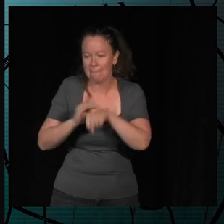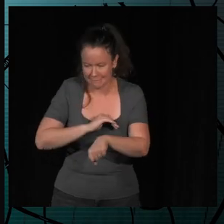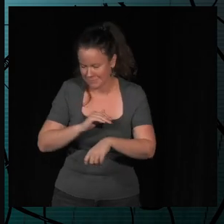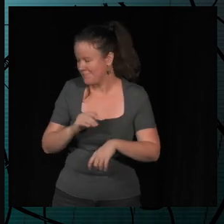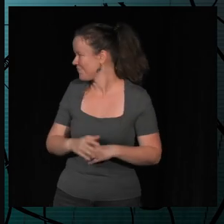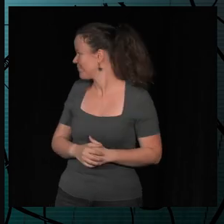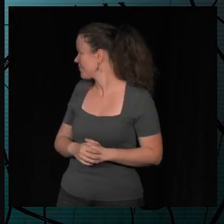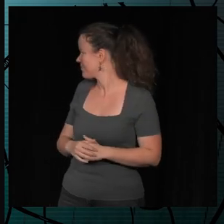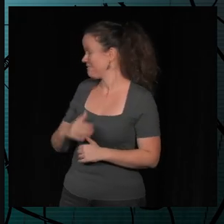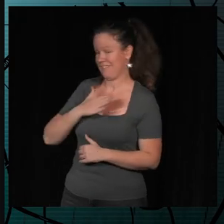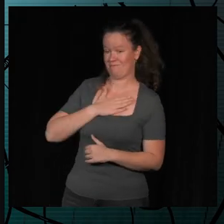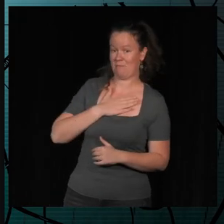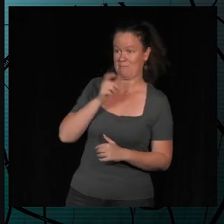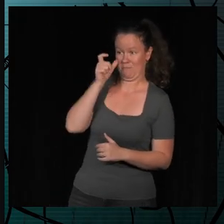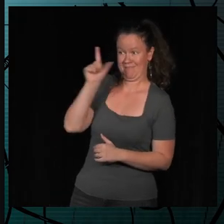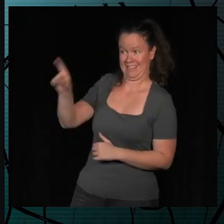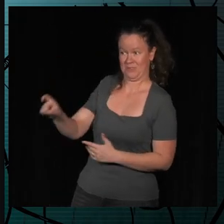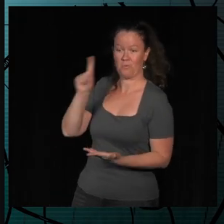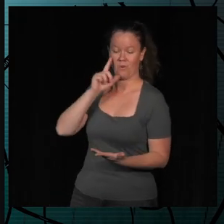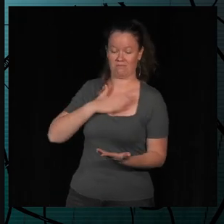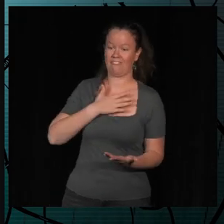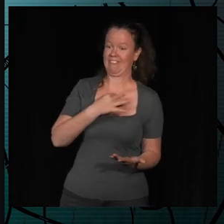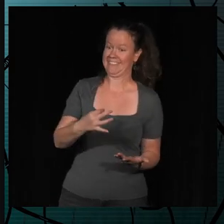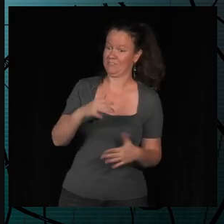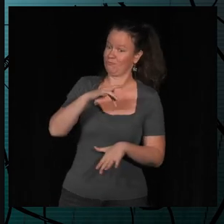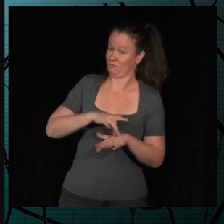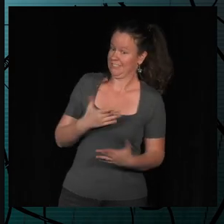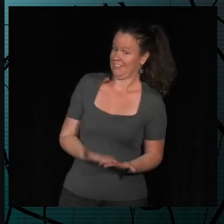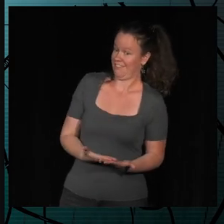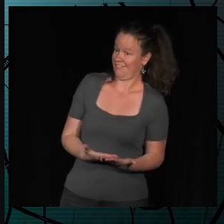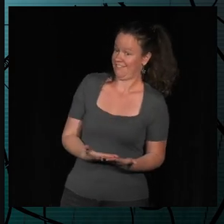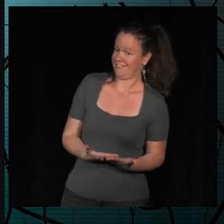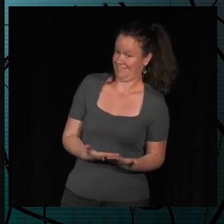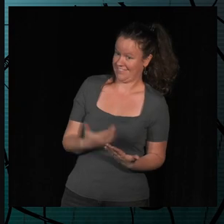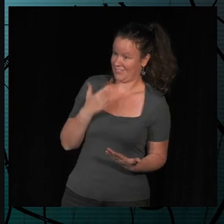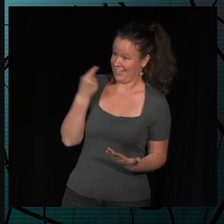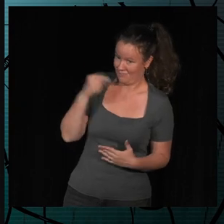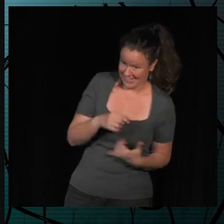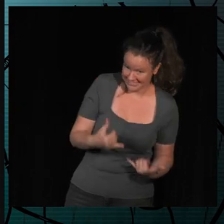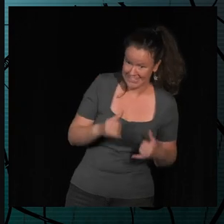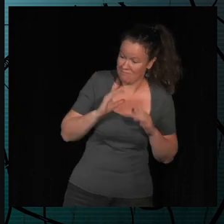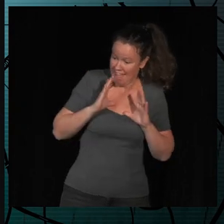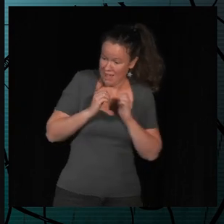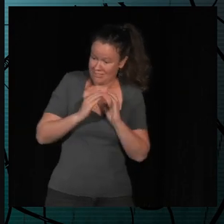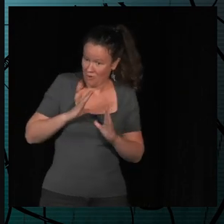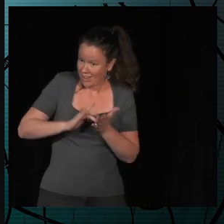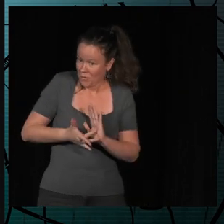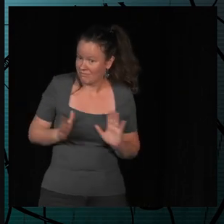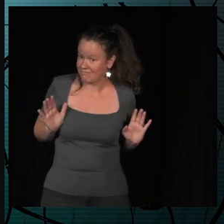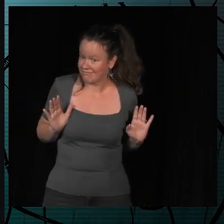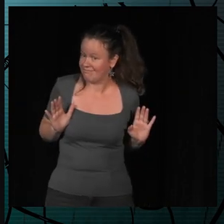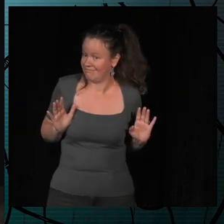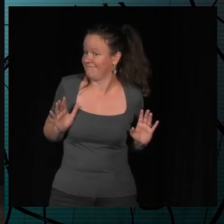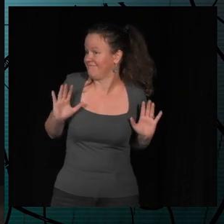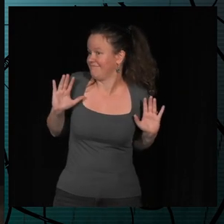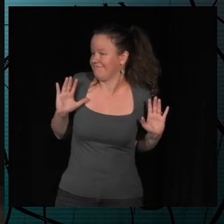fait donc alors il est pas làin mais mais on se fa un plaisir de l'interviewer oui mais il m'a dit pourquoi parce que évidemment